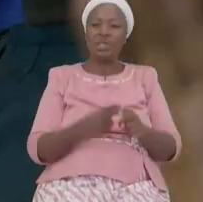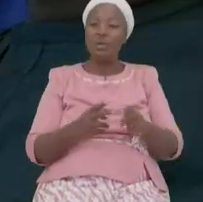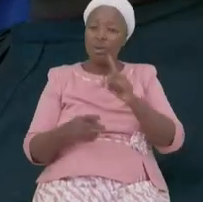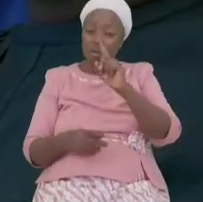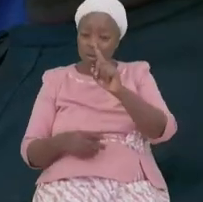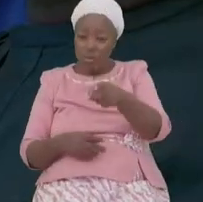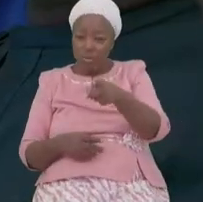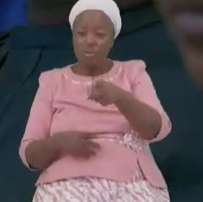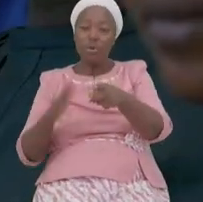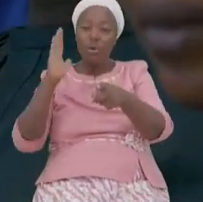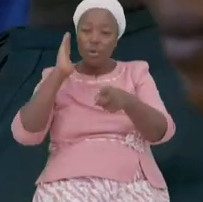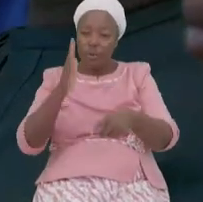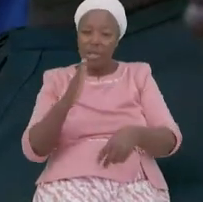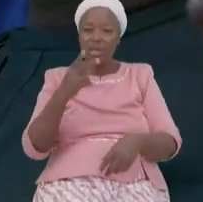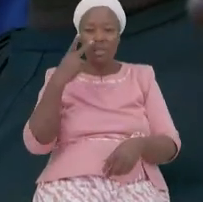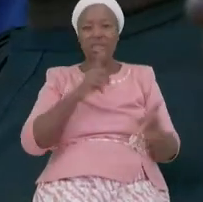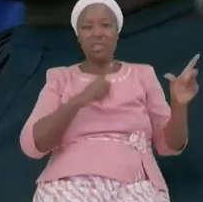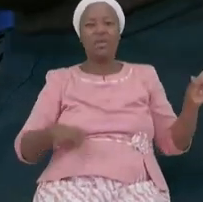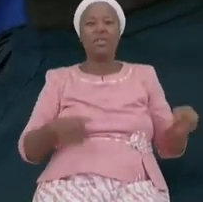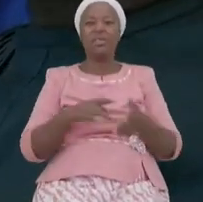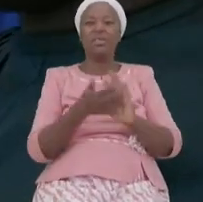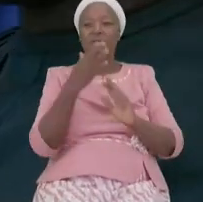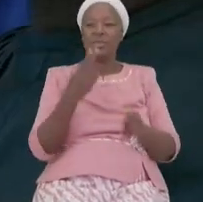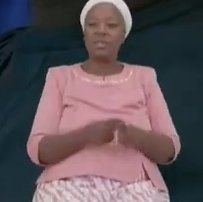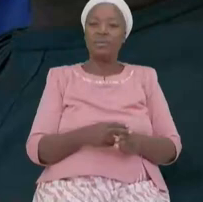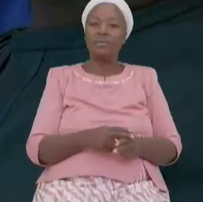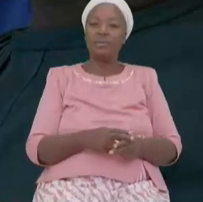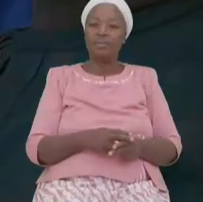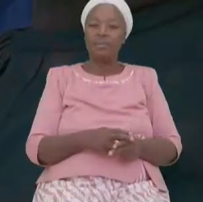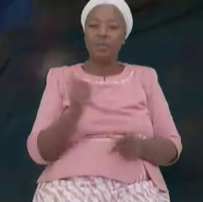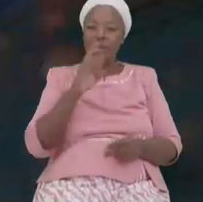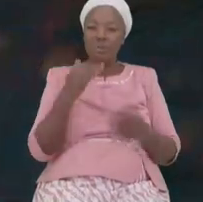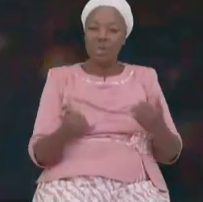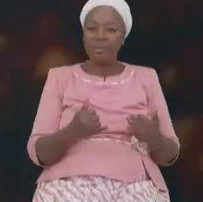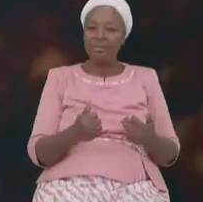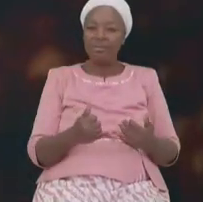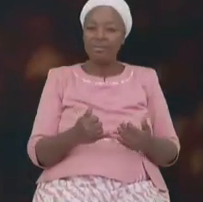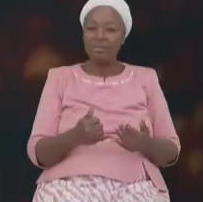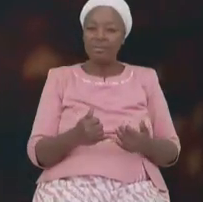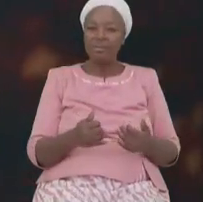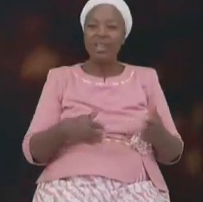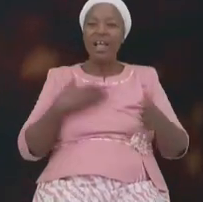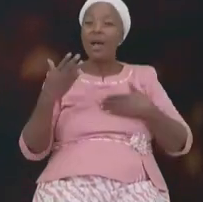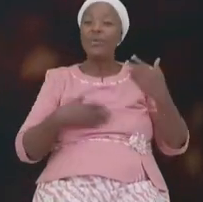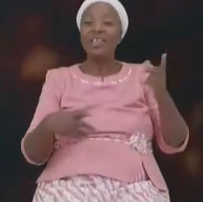Toi, tu verras le Seigneur. Où es-tu là-bas? Jour